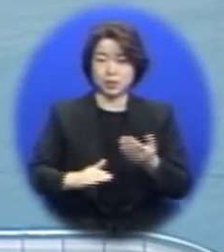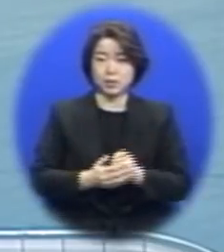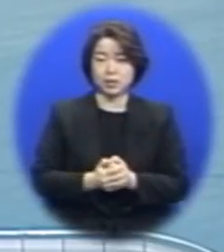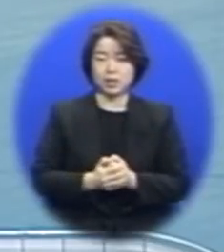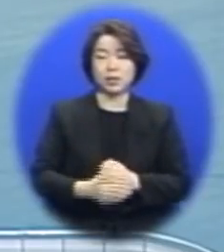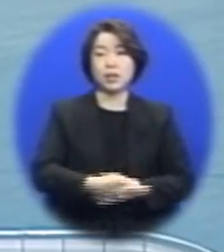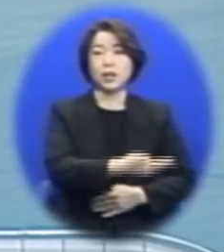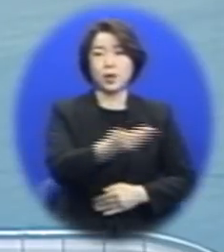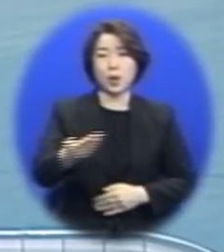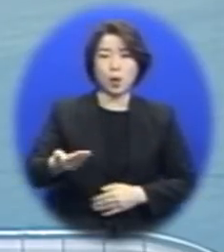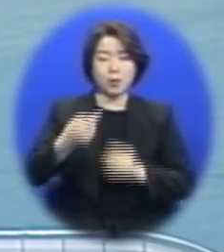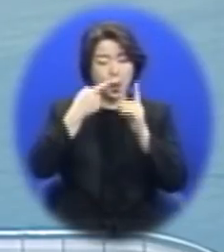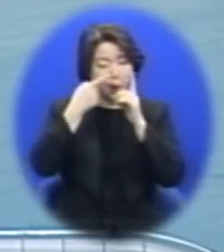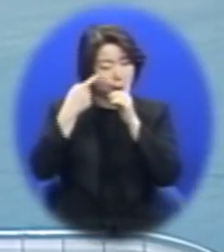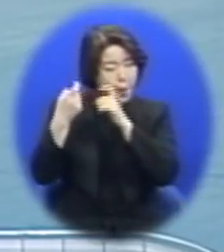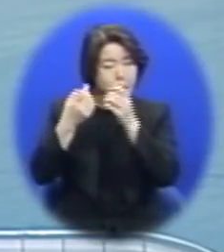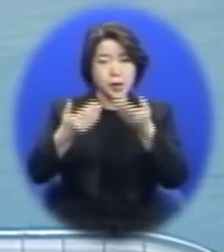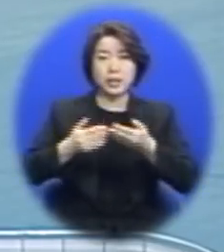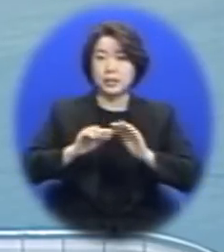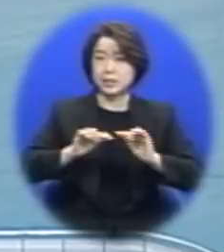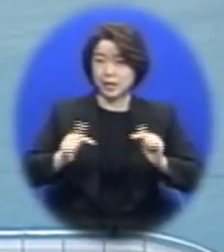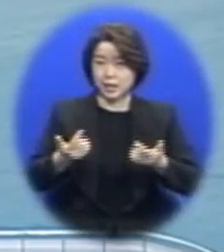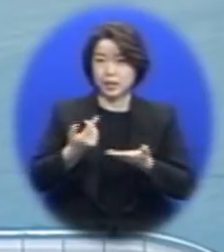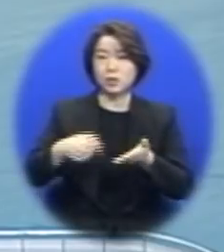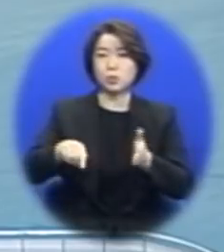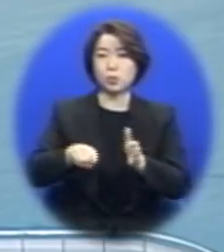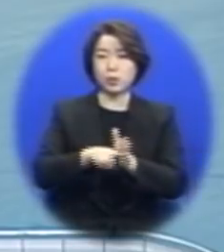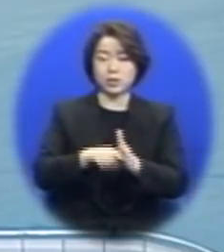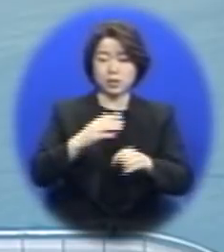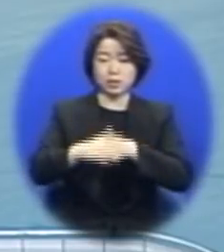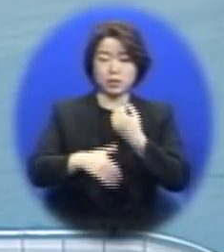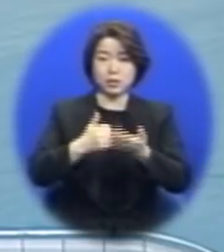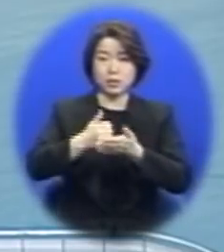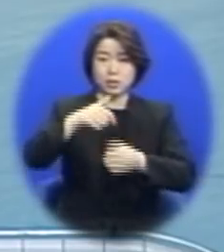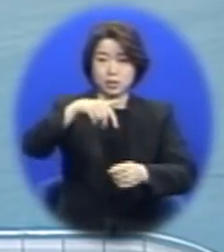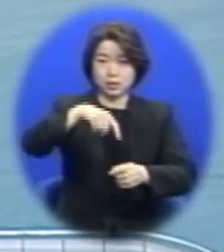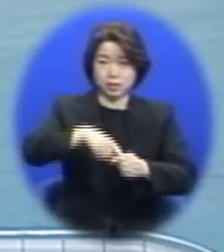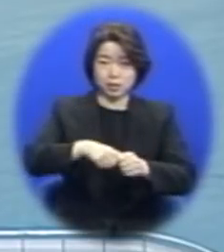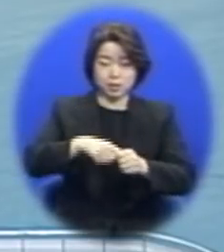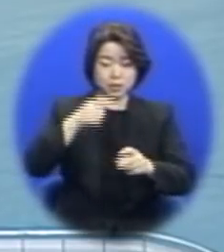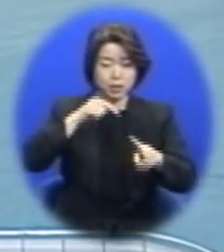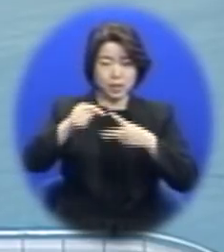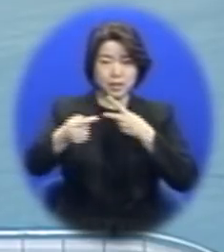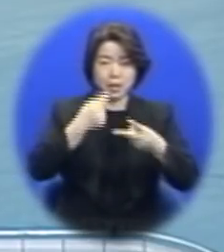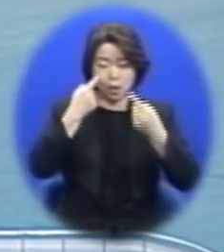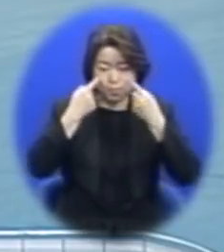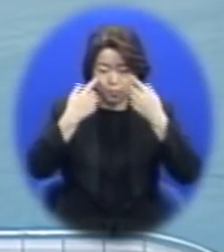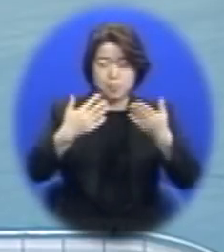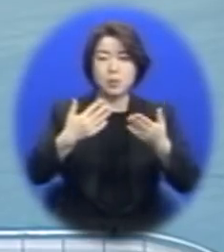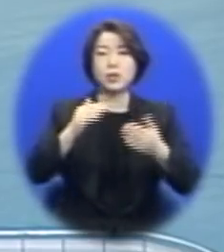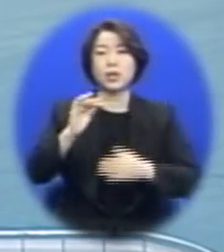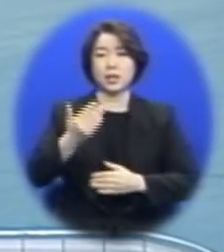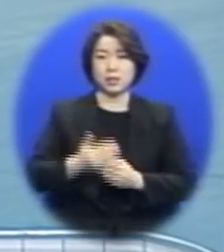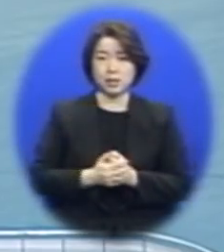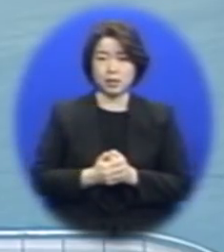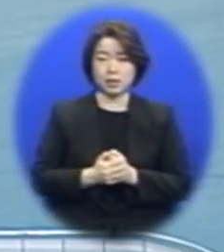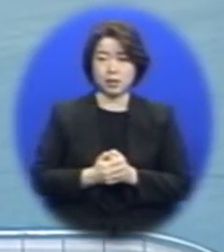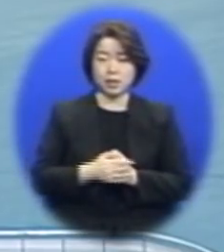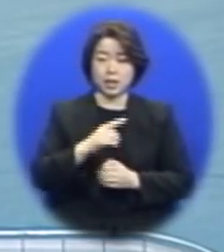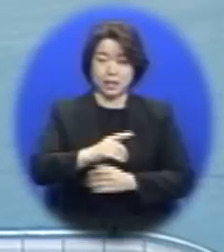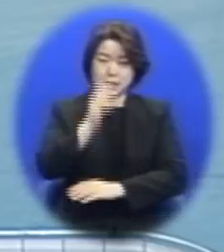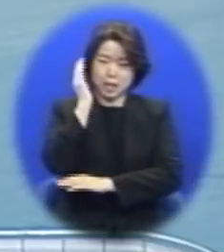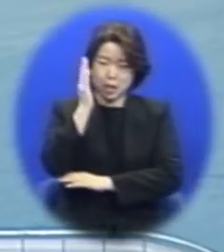미혹받지 않으려면 성경적인 이해를 분명히 해야 합니다. 사실 요한계시록 강해를 하게 된 이유 중에